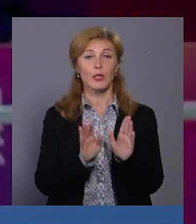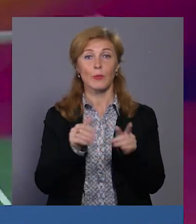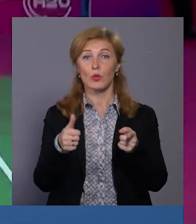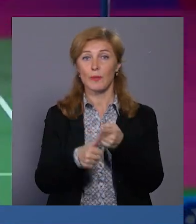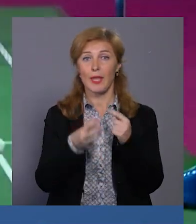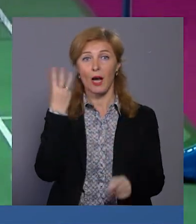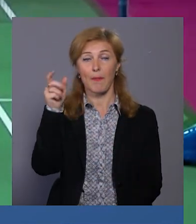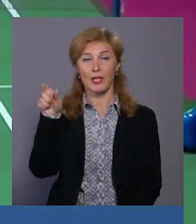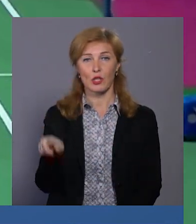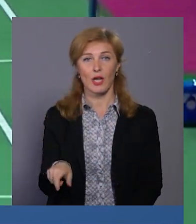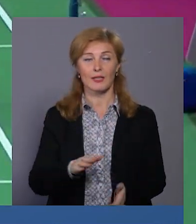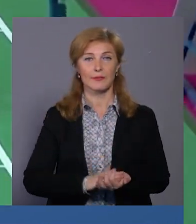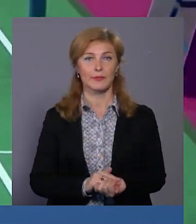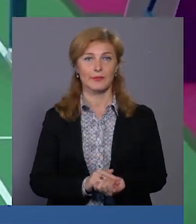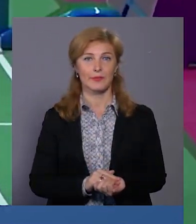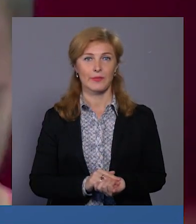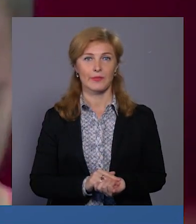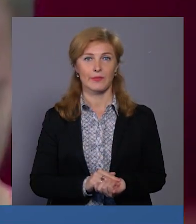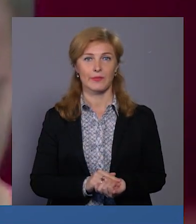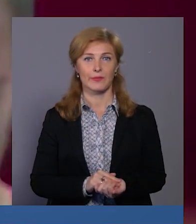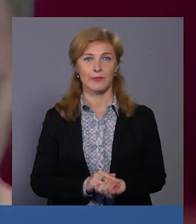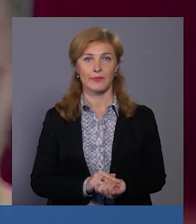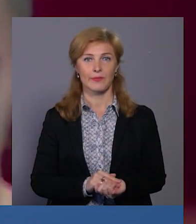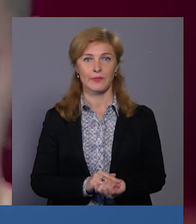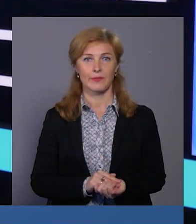хмельничан. Тетяна Самсонюк, Юрій Старушкін. Новини міста.